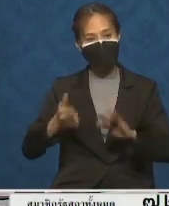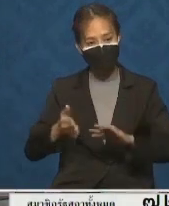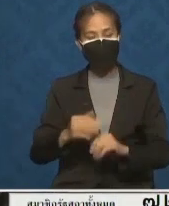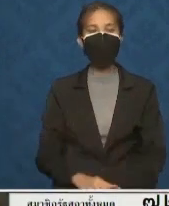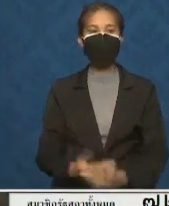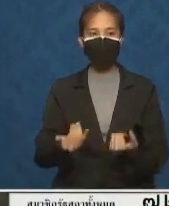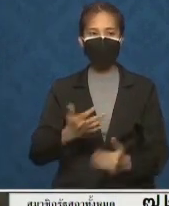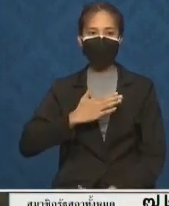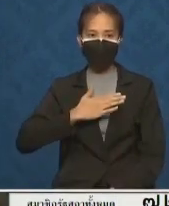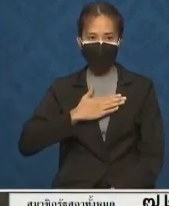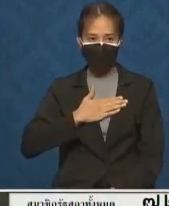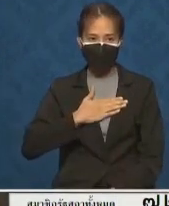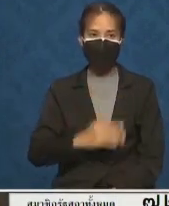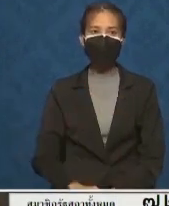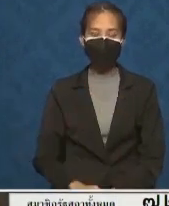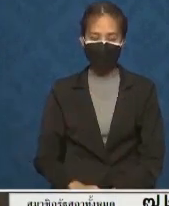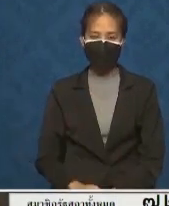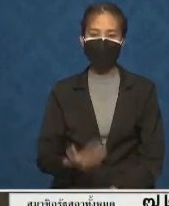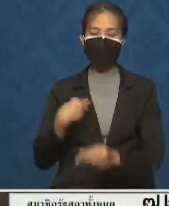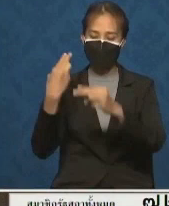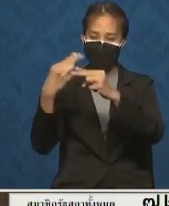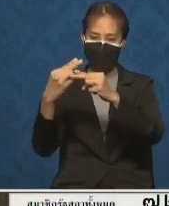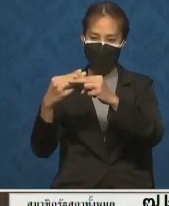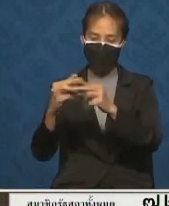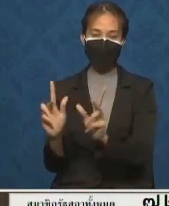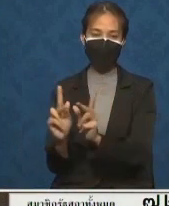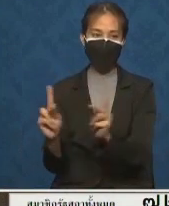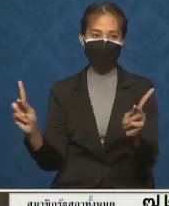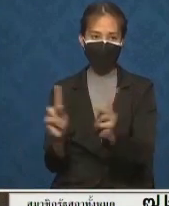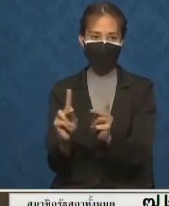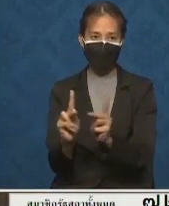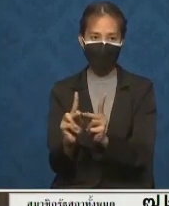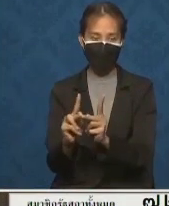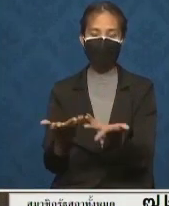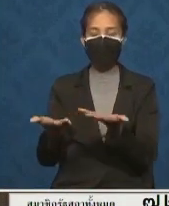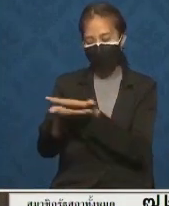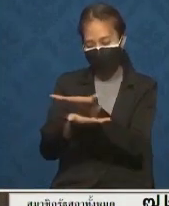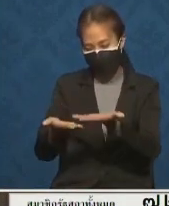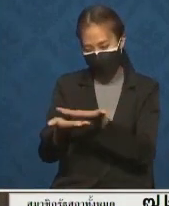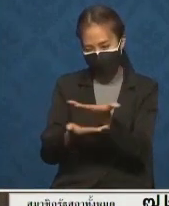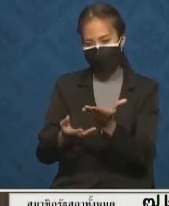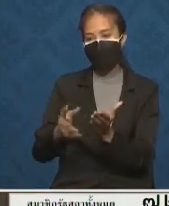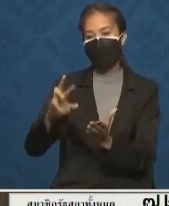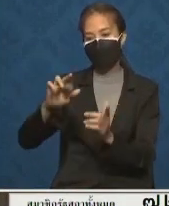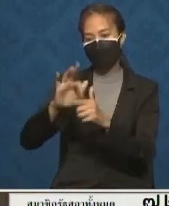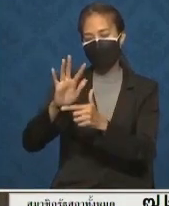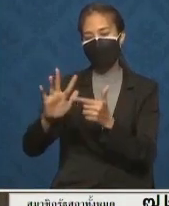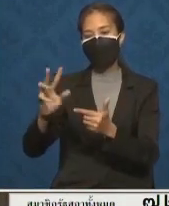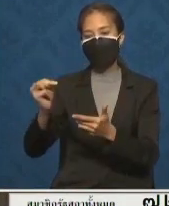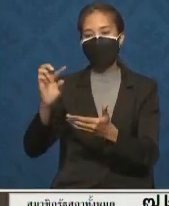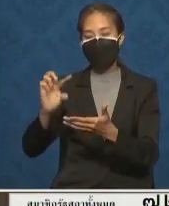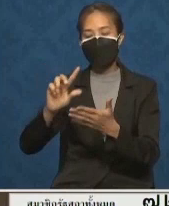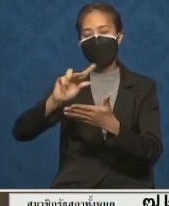สมาชิกรัฐสภาขอเสนอรายชื่อกรรมธิการวิสามัญพิจารณาร่างพระราชบัญญัติประกอบรัฐธรรมนูญว่าด้วย